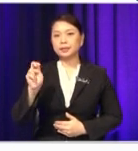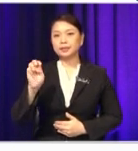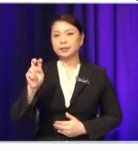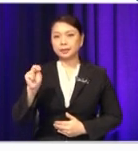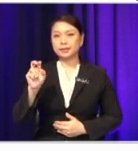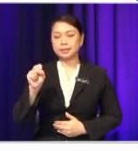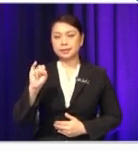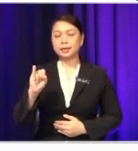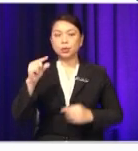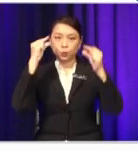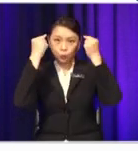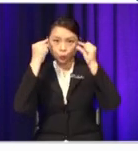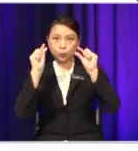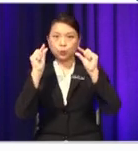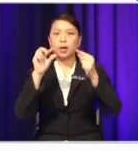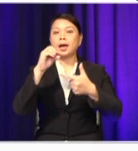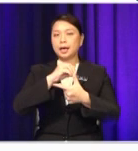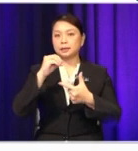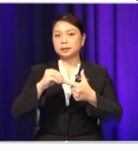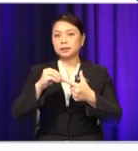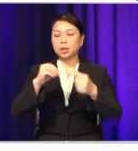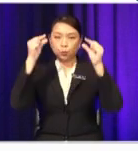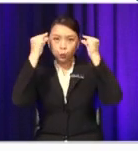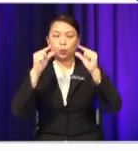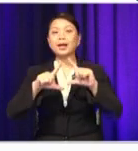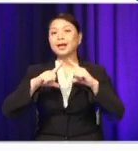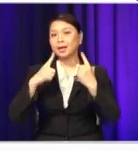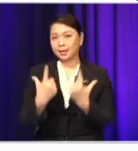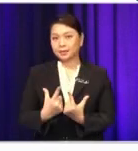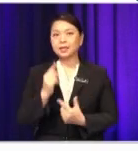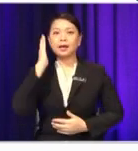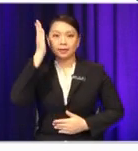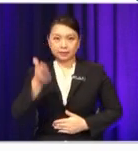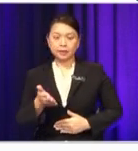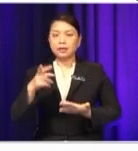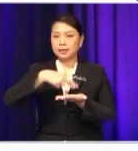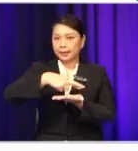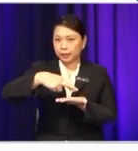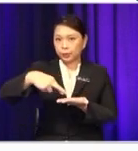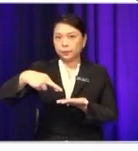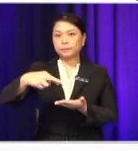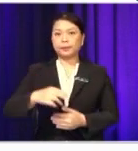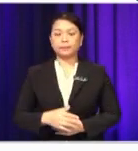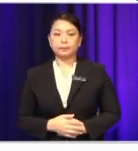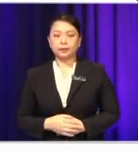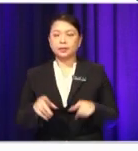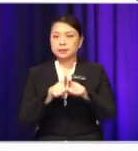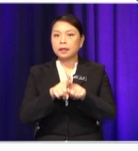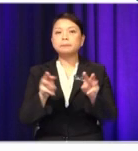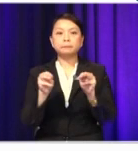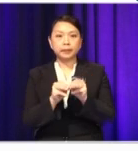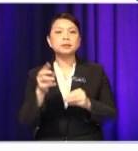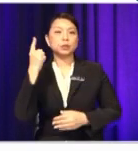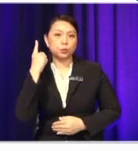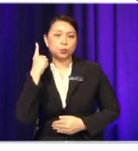guru tingkatan akan mengadakan ulasan sebagaimana kita menggunakan buku rekod kemajuan murid yang terdahulu pun sama juga. Cuma ini kita buat